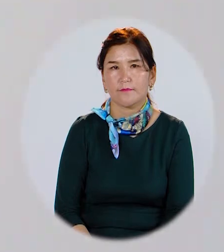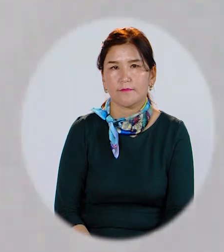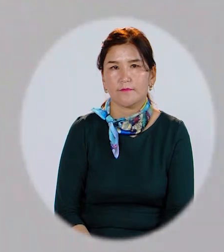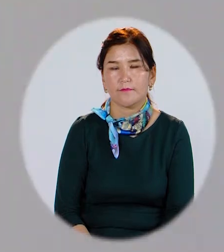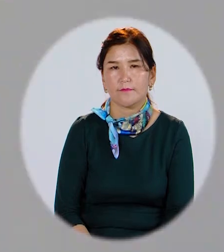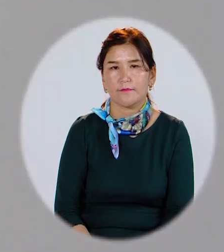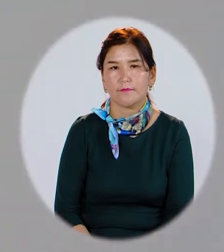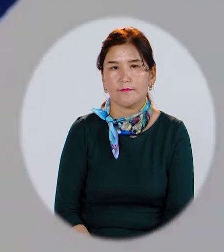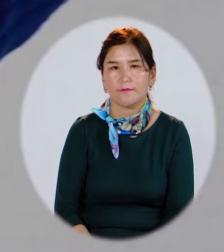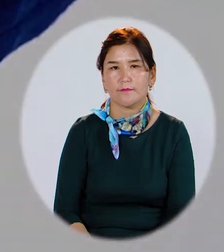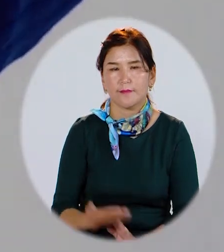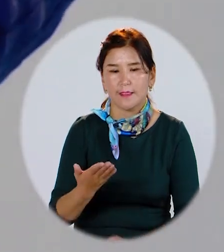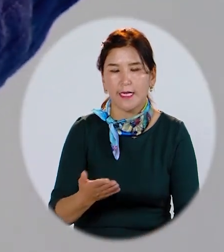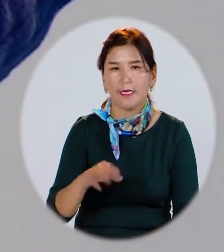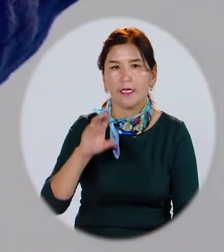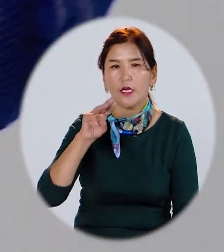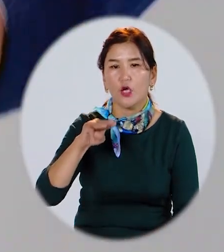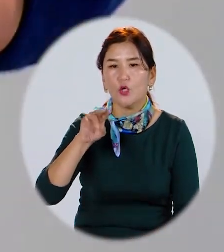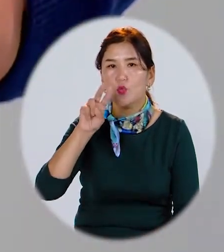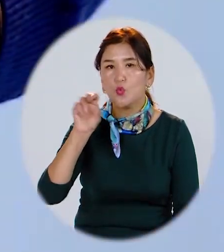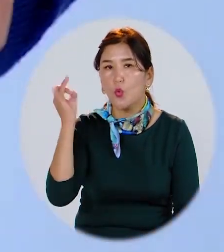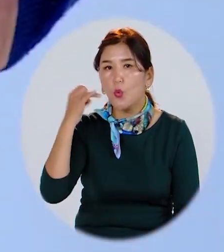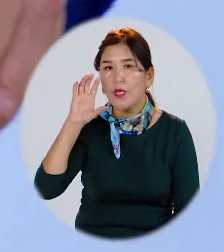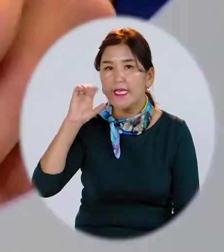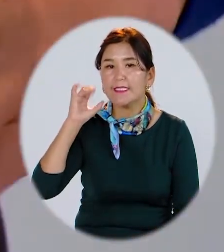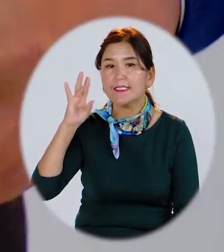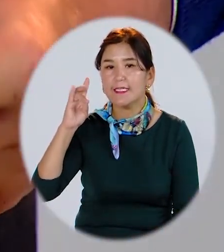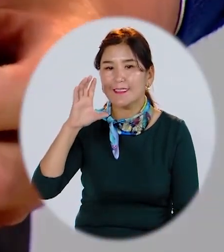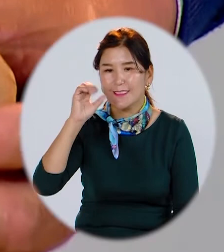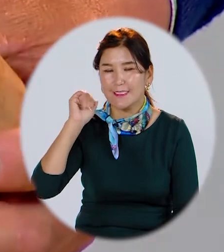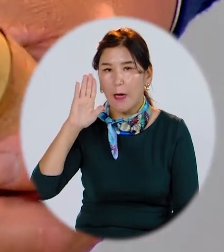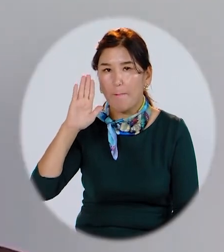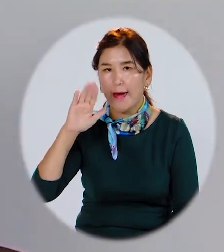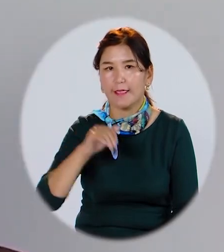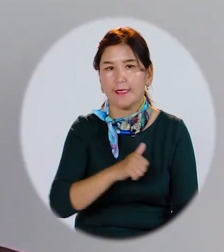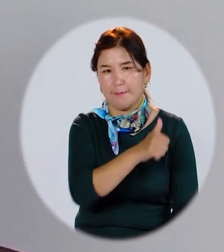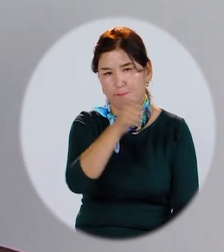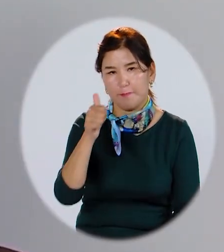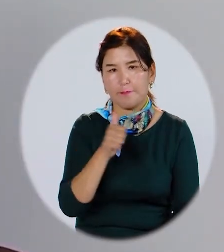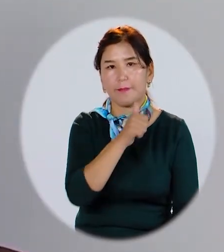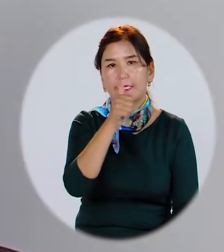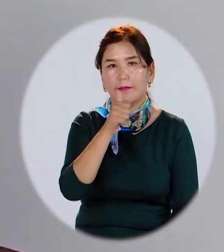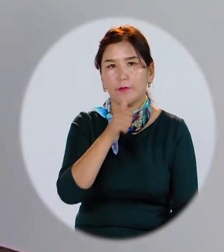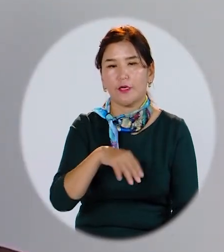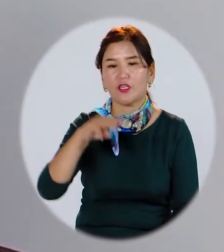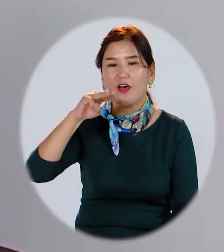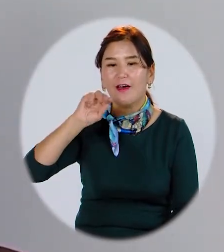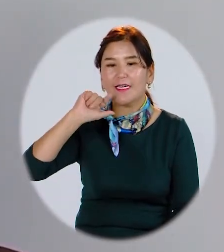За ингээд төвсөн сам маань ингээд бэлэн болж байна, эргүүлчлээ. За одоо тагийг тааруулнаа.